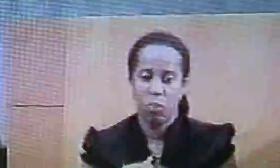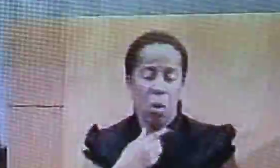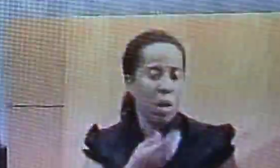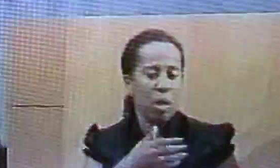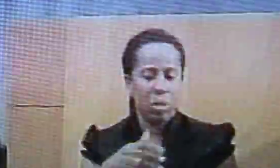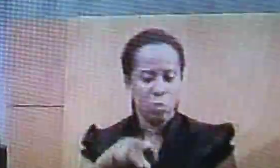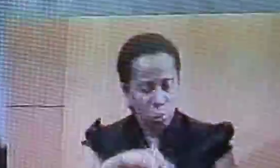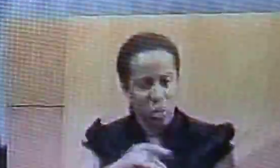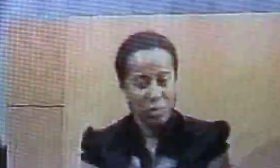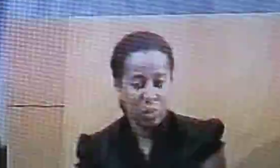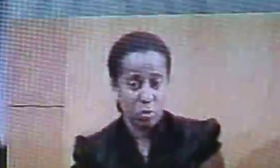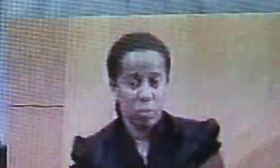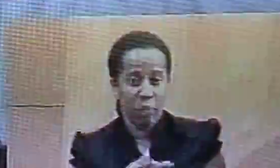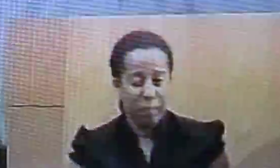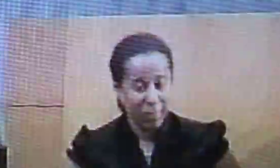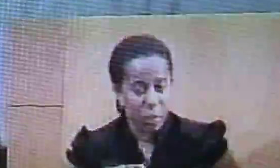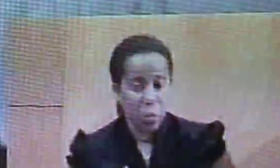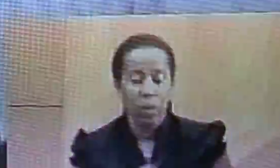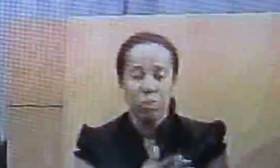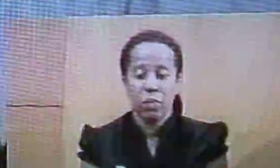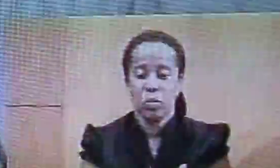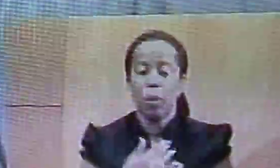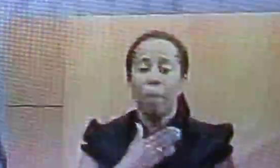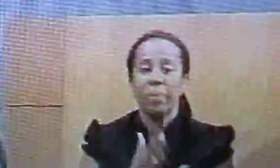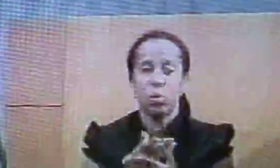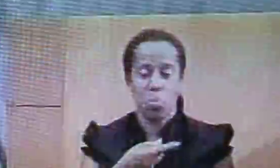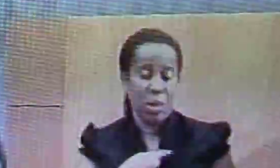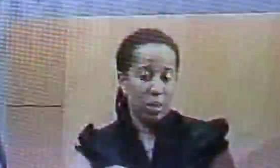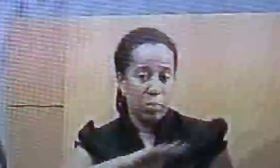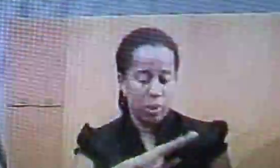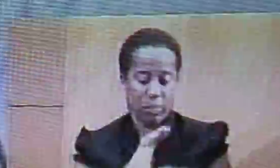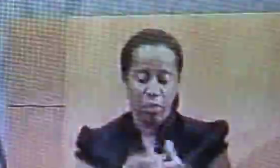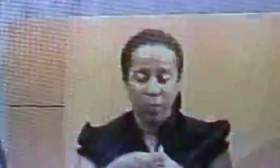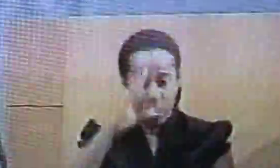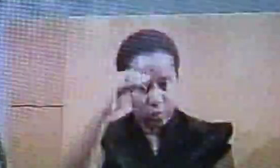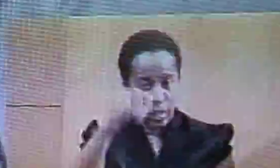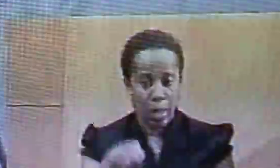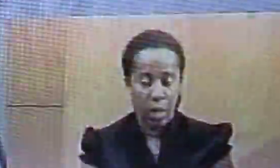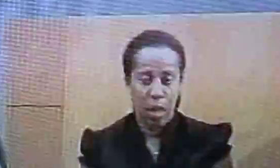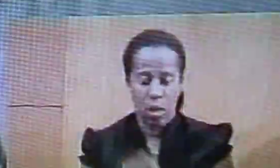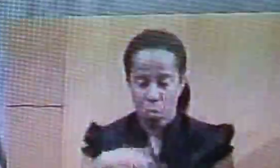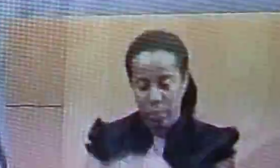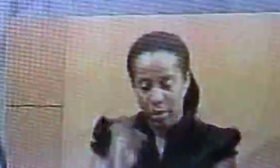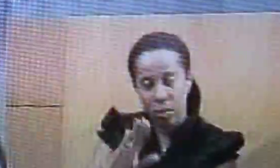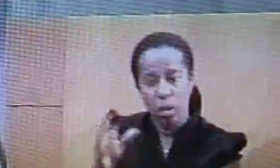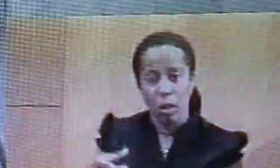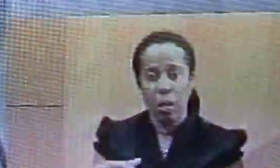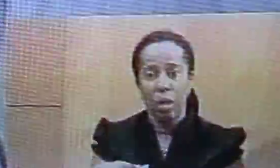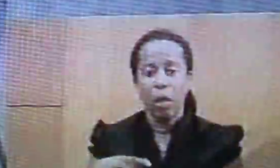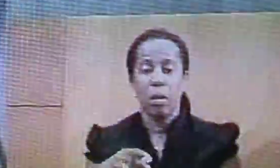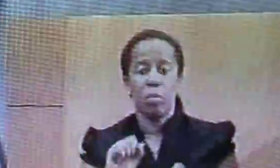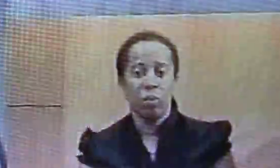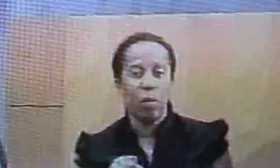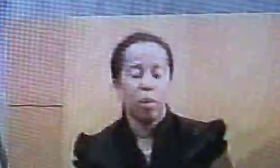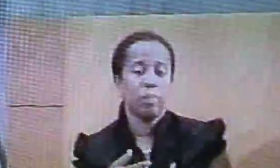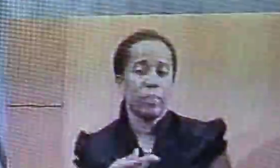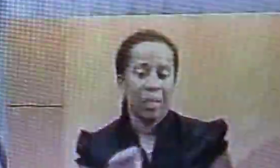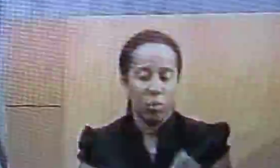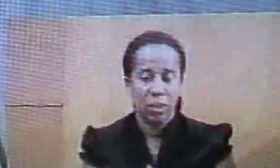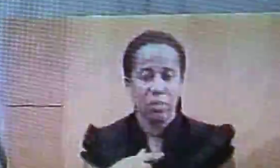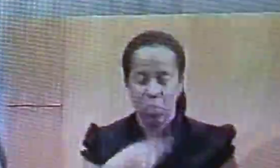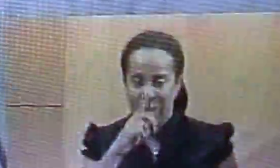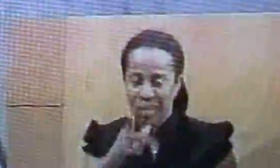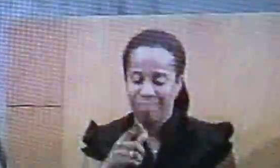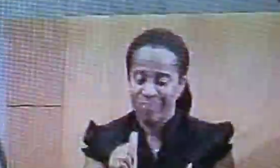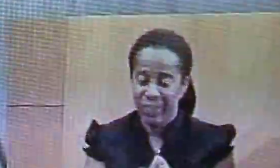jusqu'à 2004. J'ai vécu ça ensuite. En tant que responsable, représentant du pouvoir éducatif, je me voyais parfois